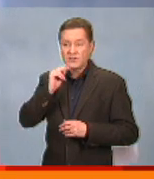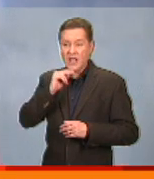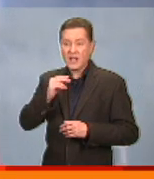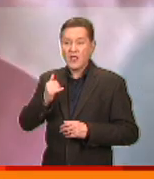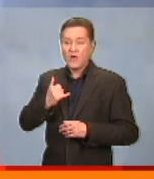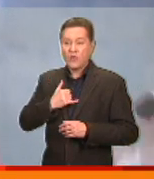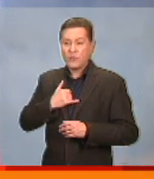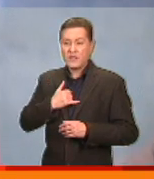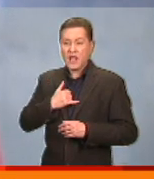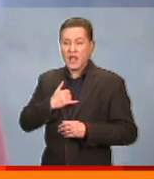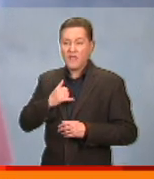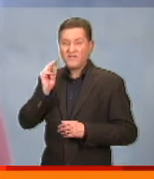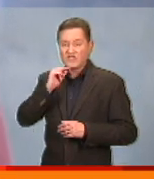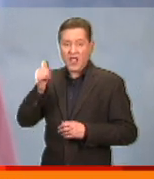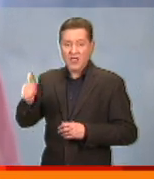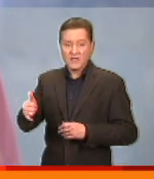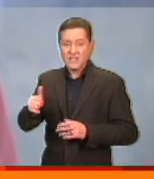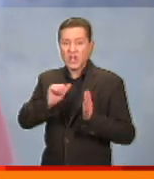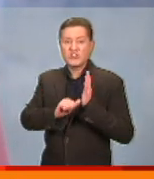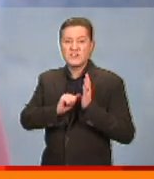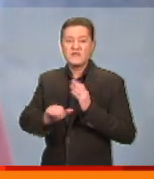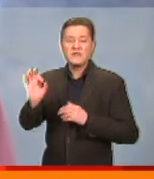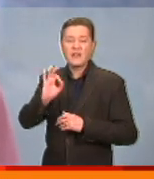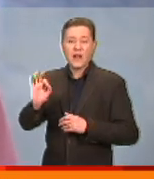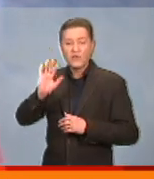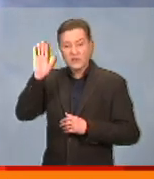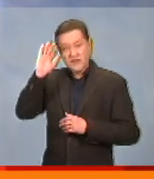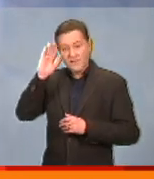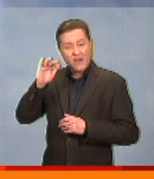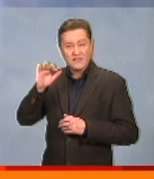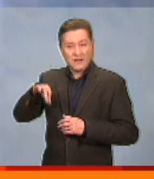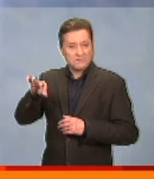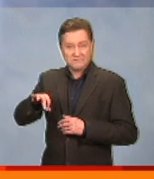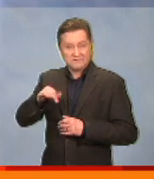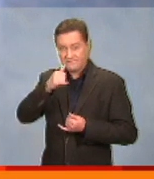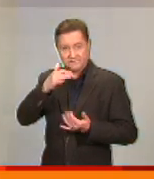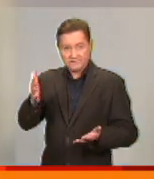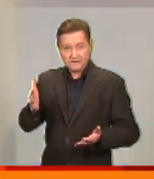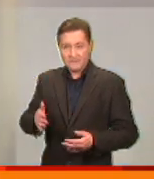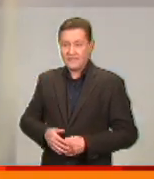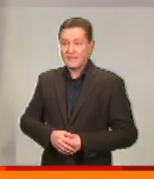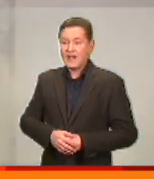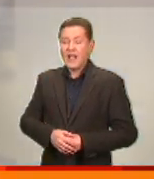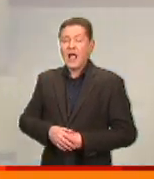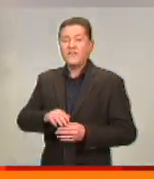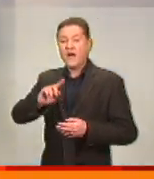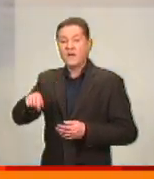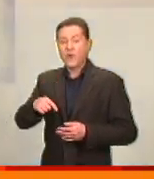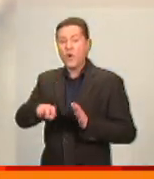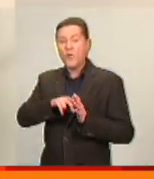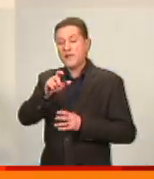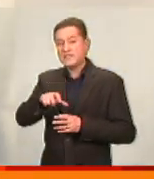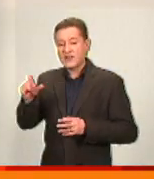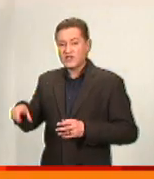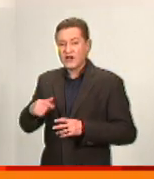там, чайнику. 60 градусів вода, говорить, там, ну, як завариться, я не знаю. На вимогу пасажирів до вагона, в